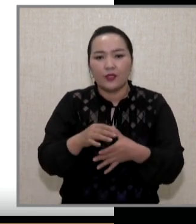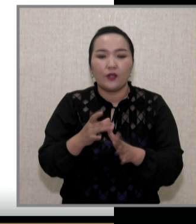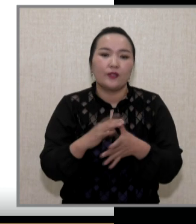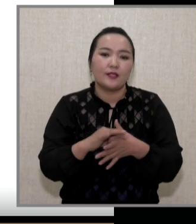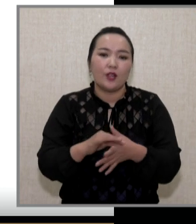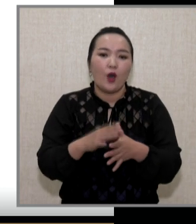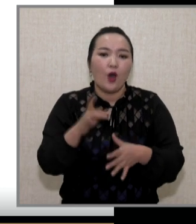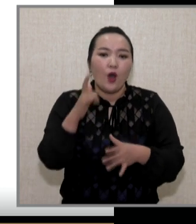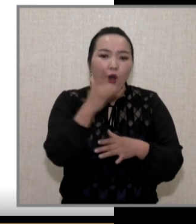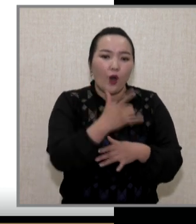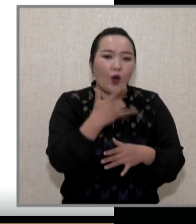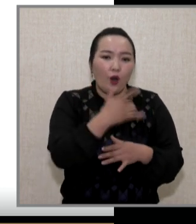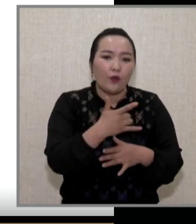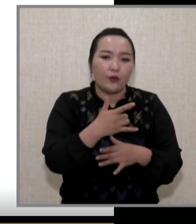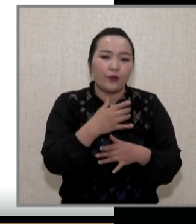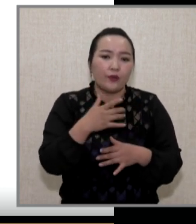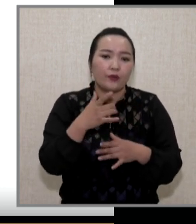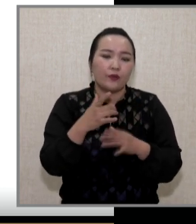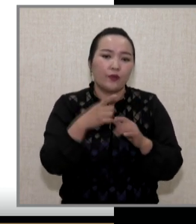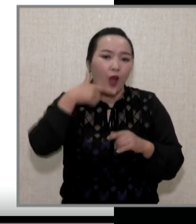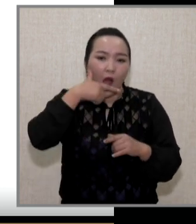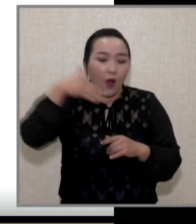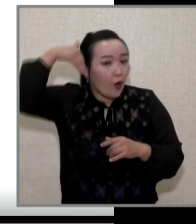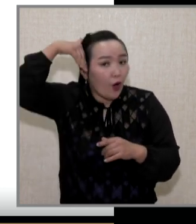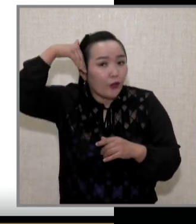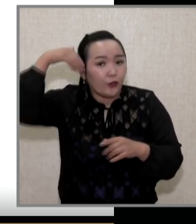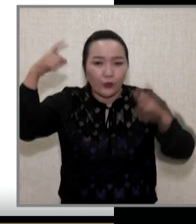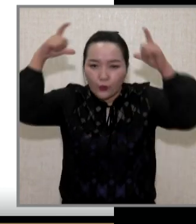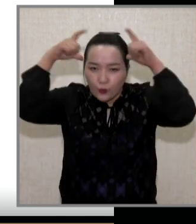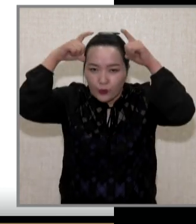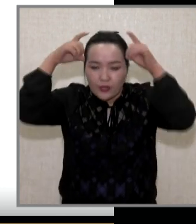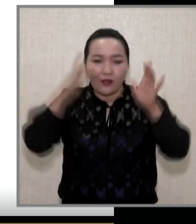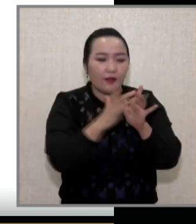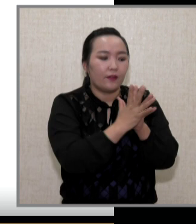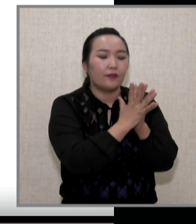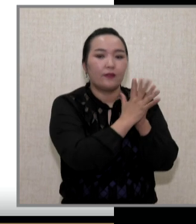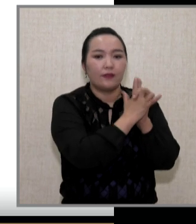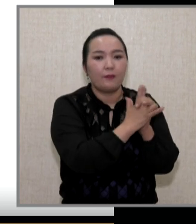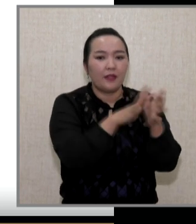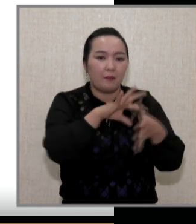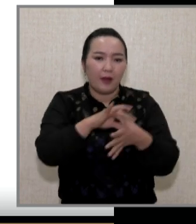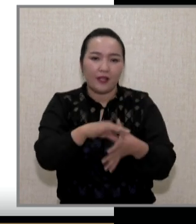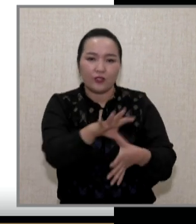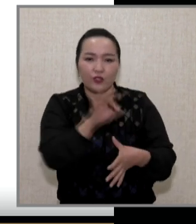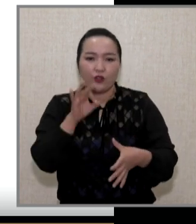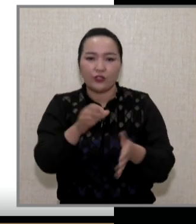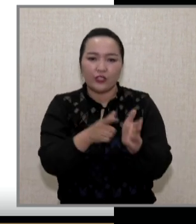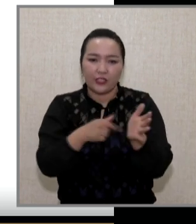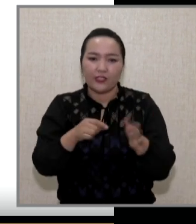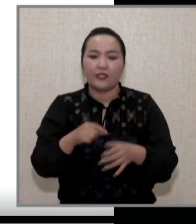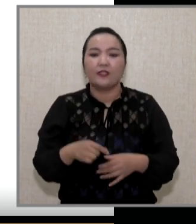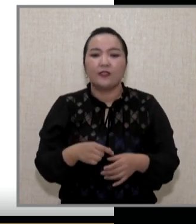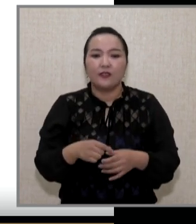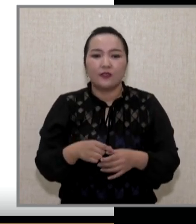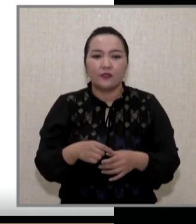тэмээний махыг сонгож хэрэглэвэл илүү үр дүнтэй. За махаа бас цагаан эдэтэй хослуулан хэрэглэх хэрэгтэй. За цагаан эдэнээсээ шар